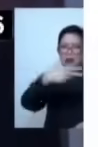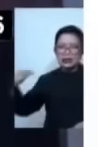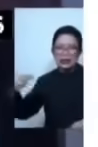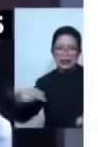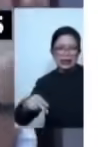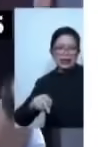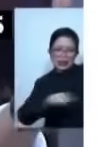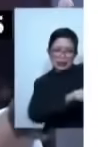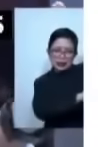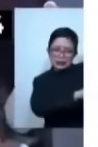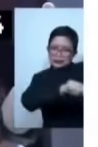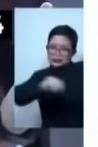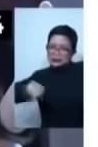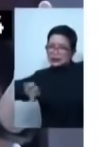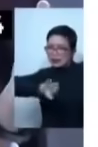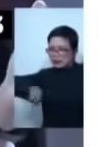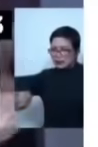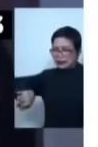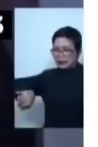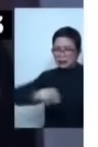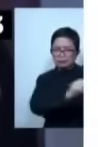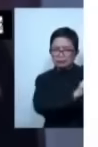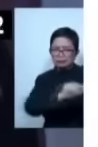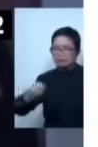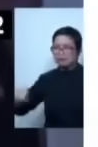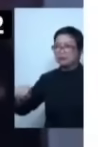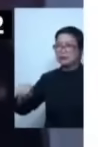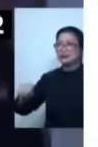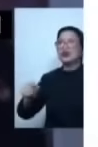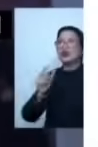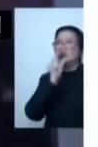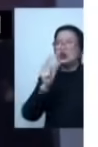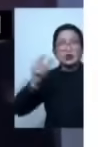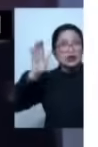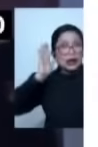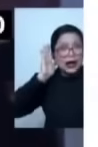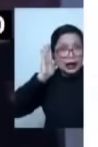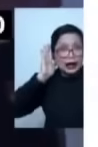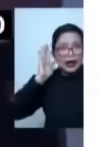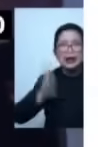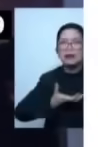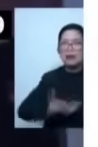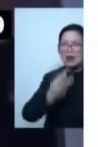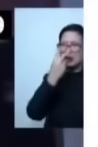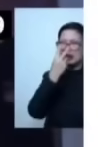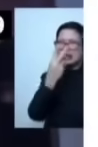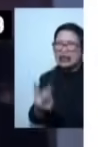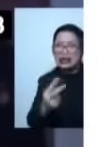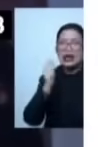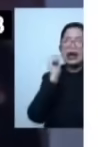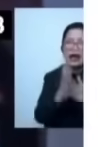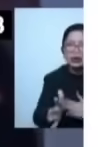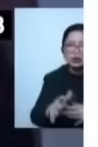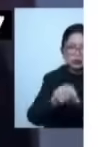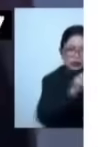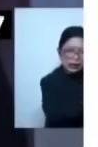Maaf dari segi Pilkada jadi kita yakin dan percaya semua akan teratasi dengan sangat singkat saja MB S untuk ke depan debatnya harapannya